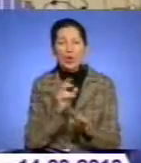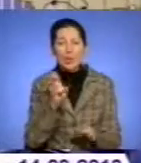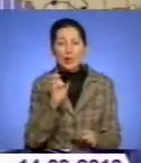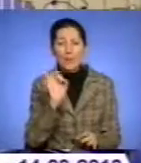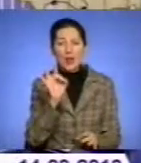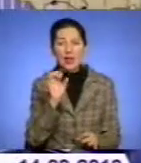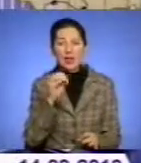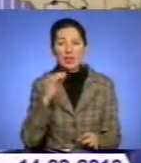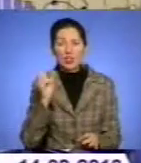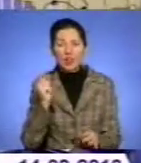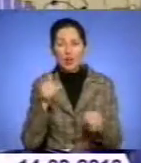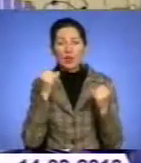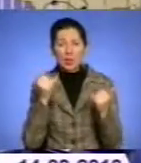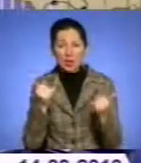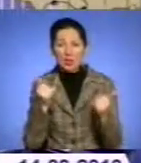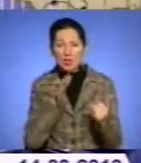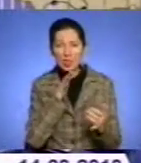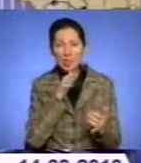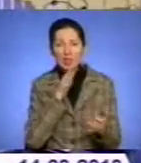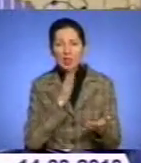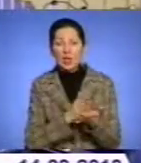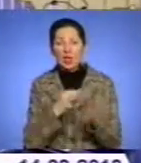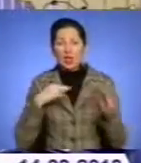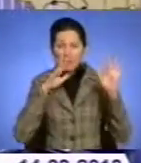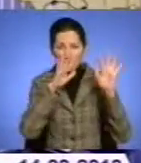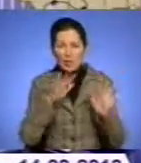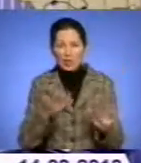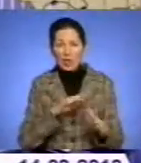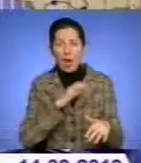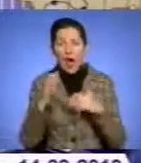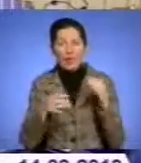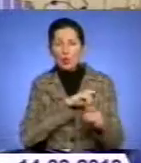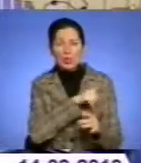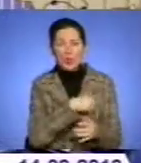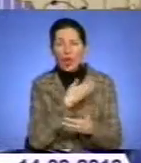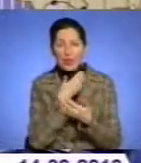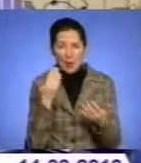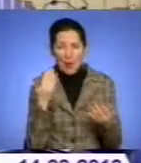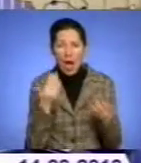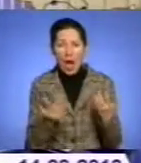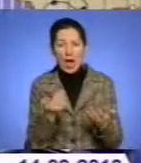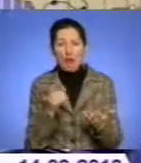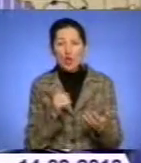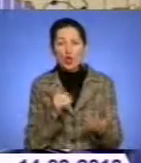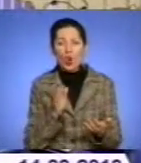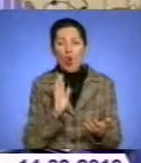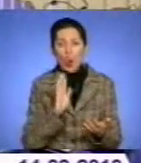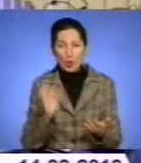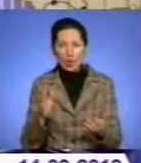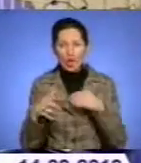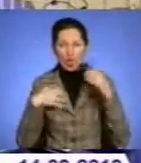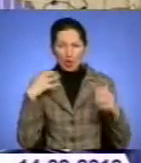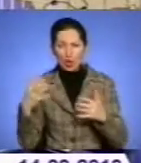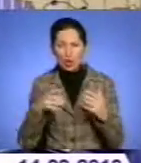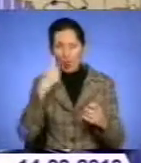У Бережанах у даний час випав невеличкий сніг, вітру сильного немає. Про те, що має бути штормове